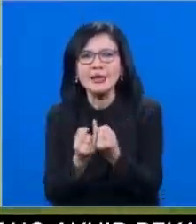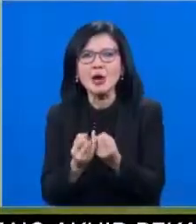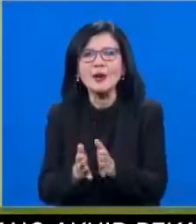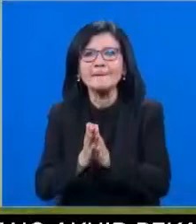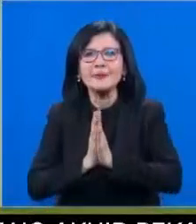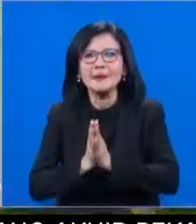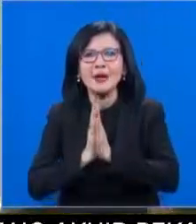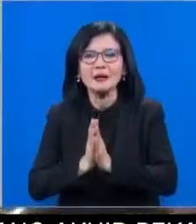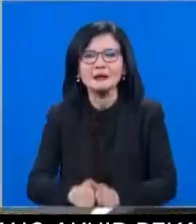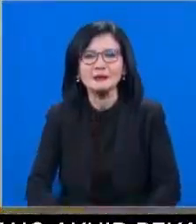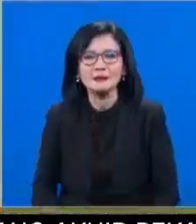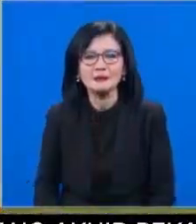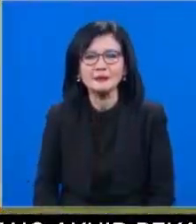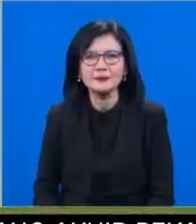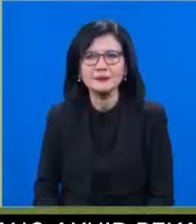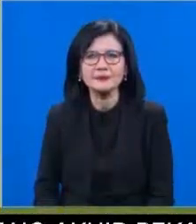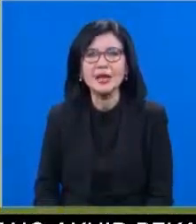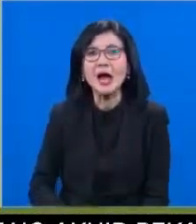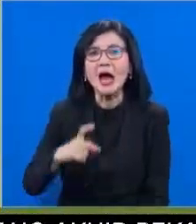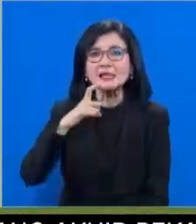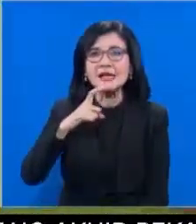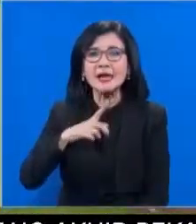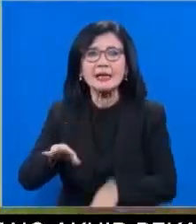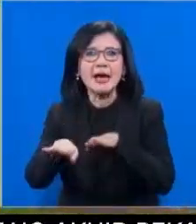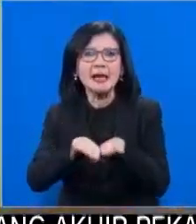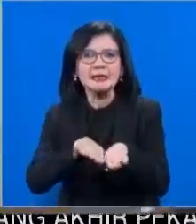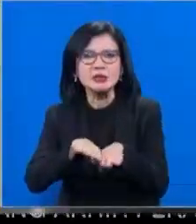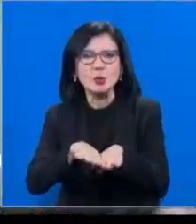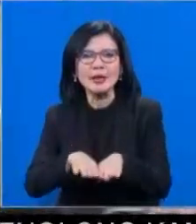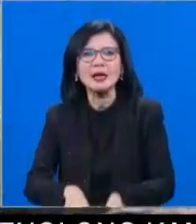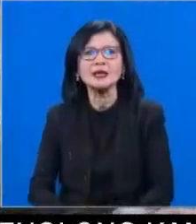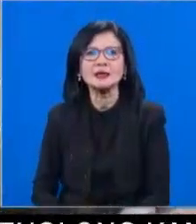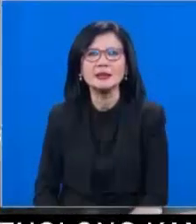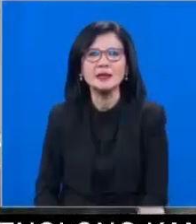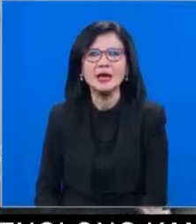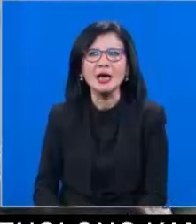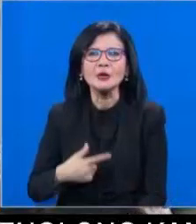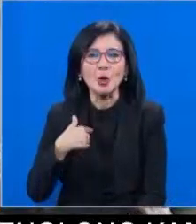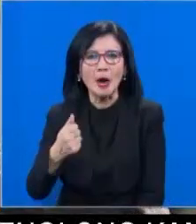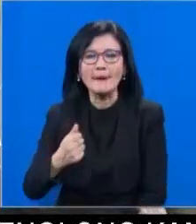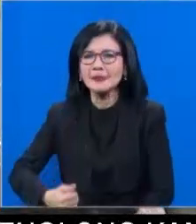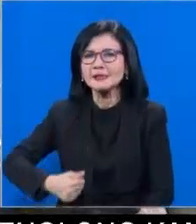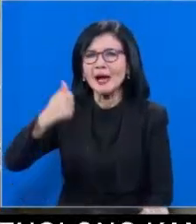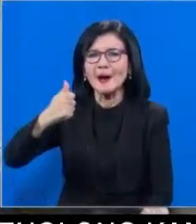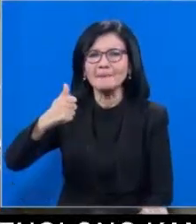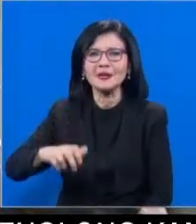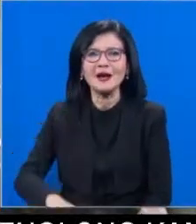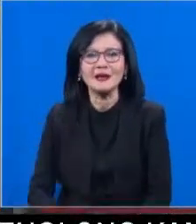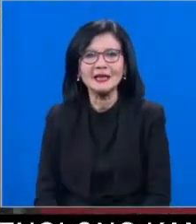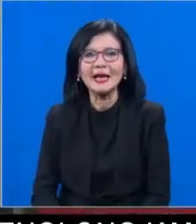sendiri. Taktik yang disesuaikan untuk meredam kelebihan Myanmar ini menjadi kunci kemenangan anak-anak asuh Shin